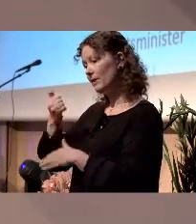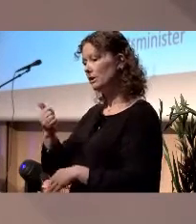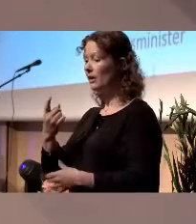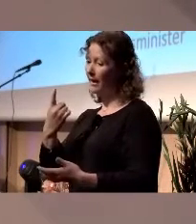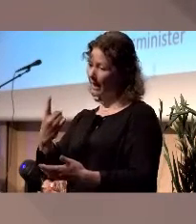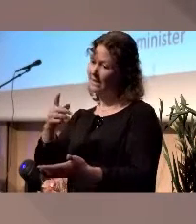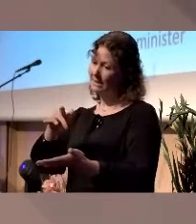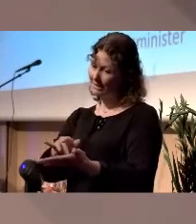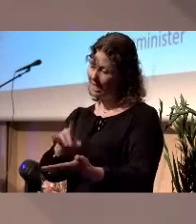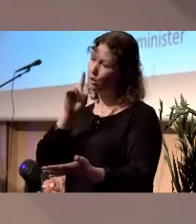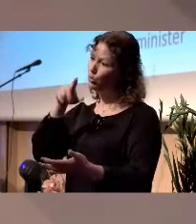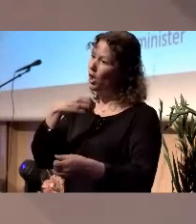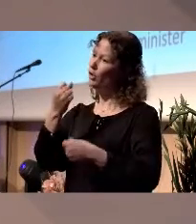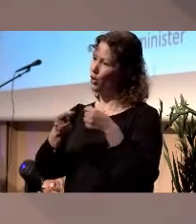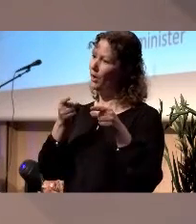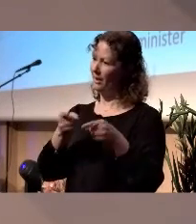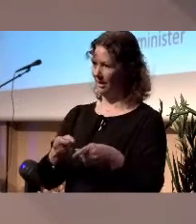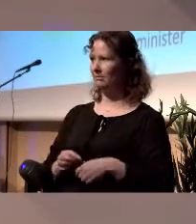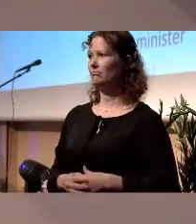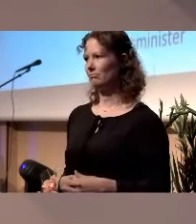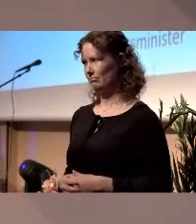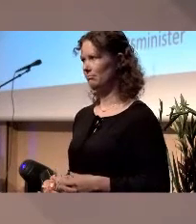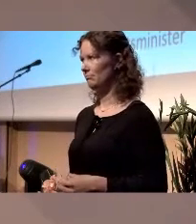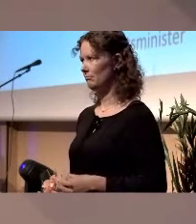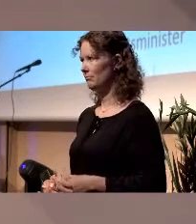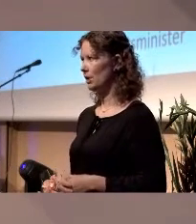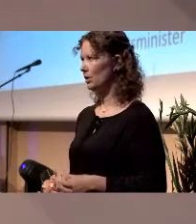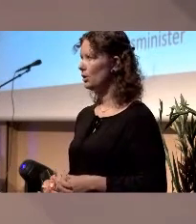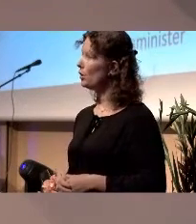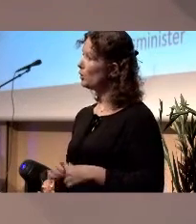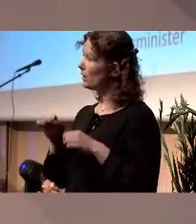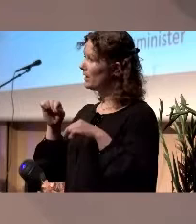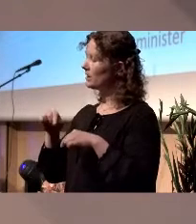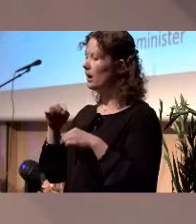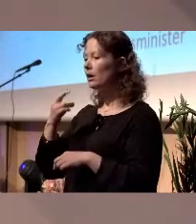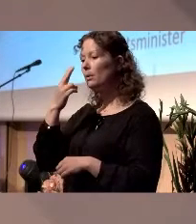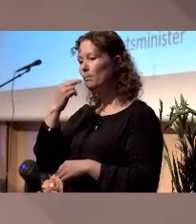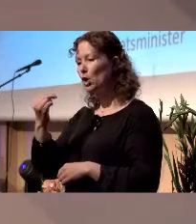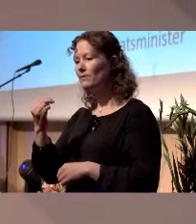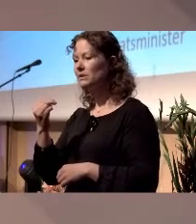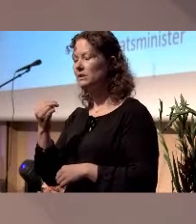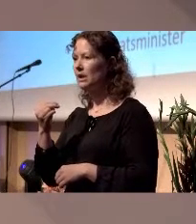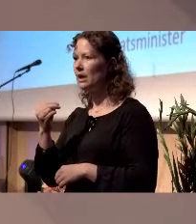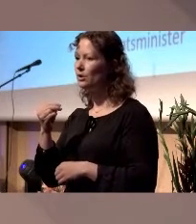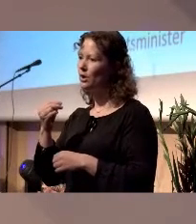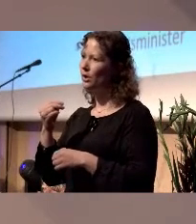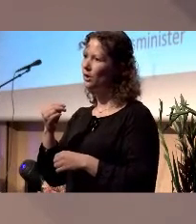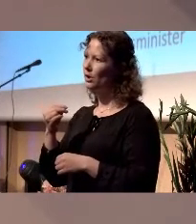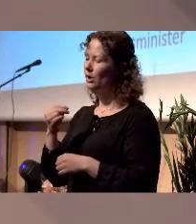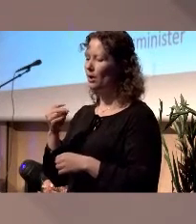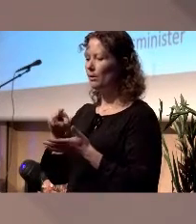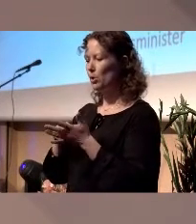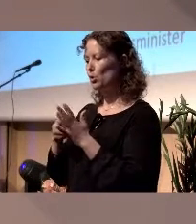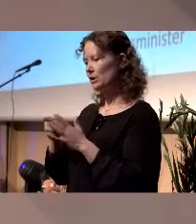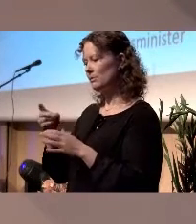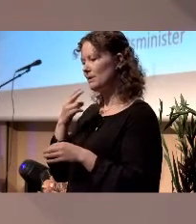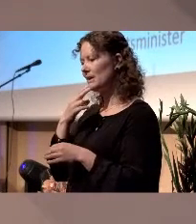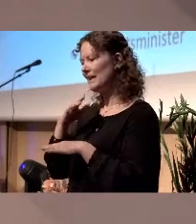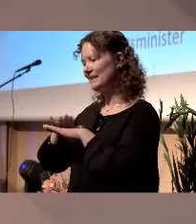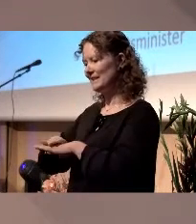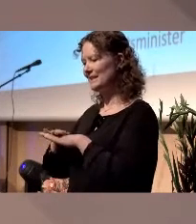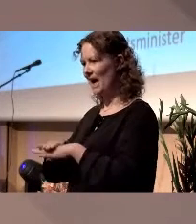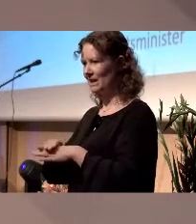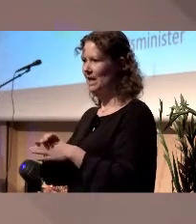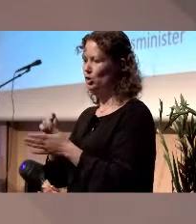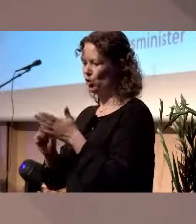sted å kunne gjøre tingene. Og så prøves det altså i dag ut prosjektet med kjernejournal ut både i